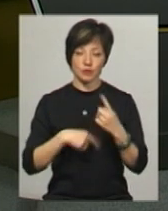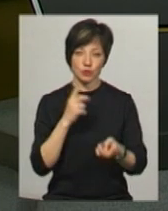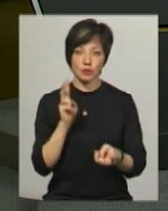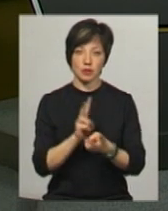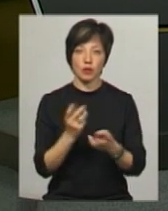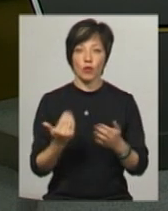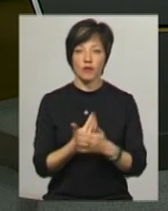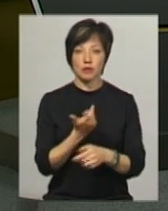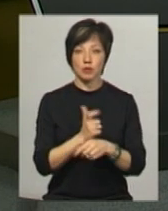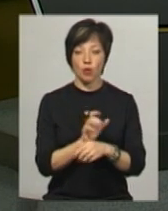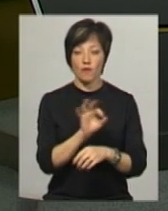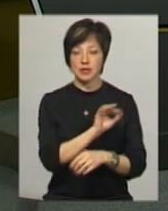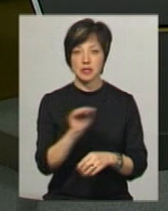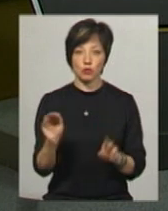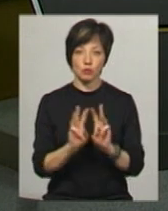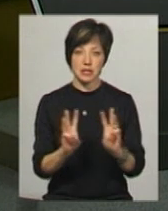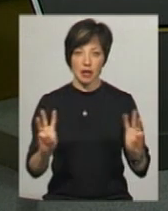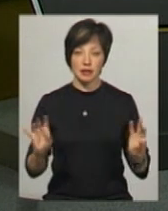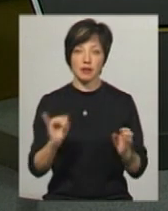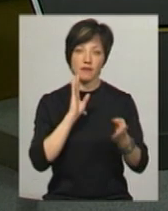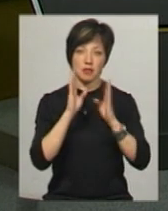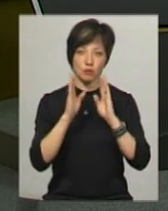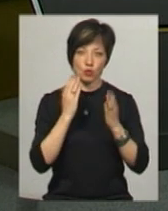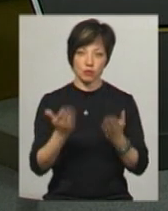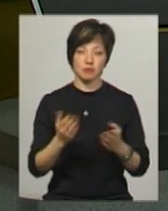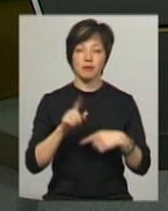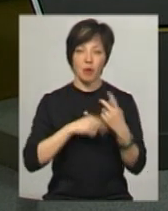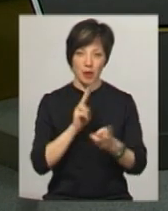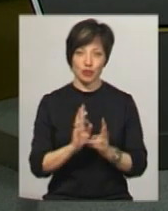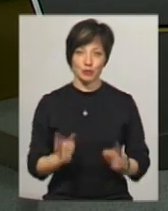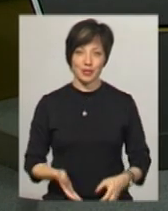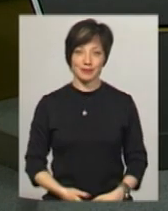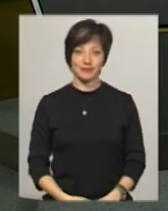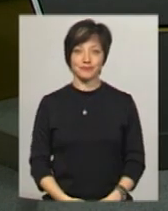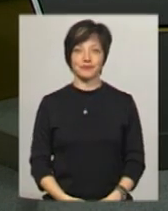Більше новин ви можете знайти на нашому офіційному сайті та на сторінці у Фейсбук. Побачимось!